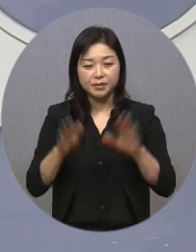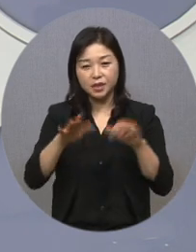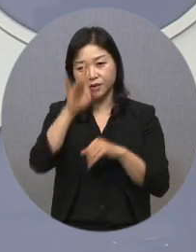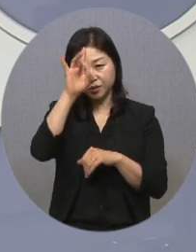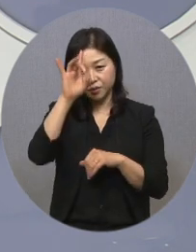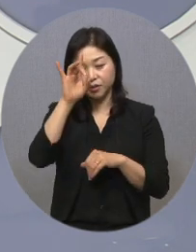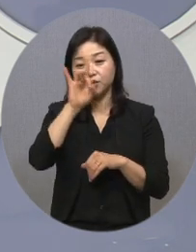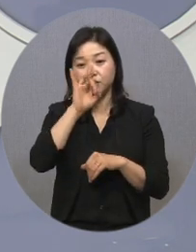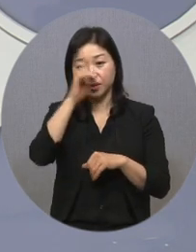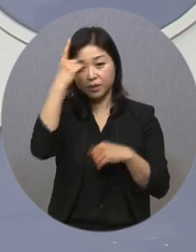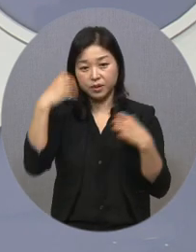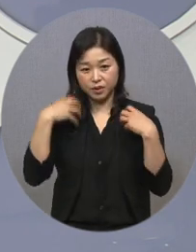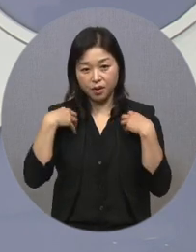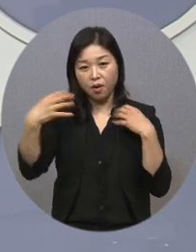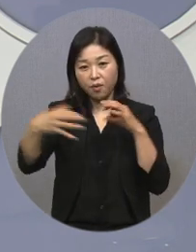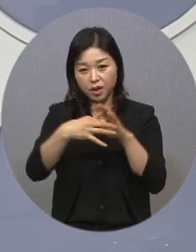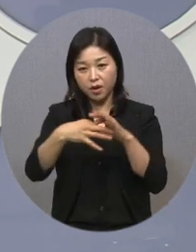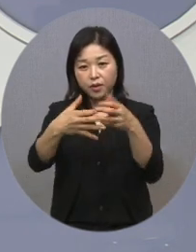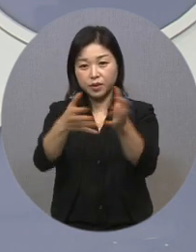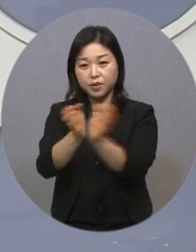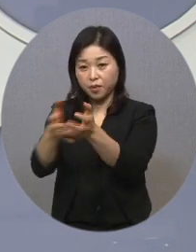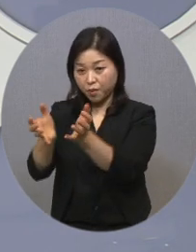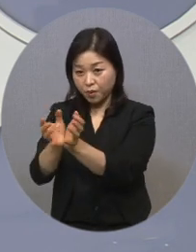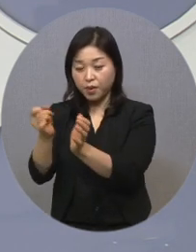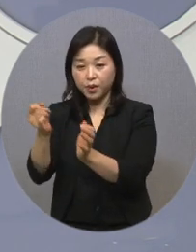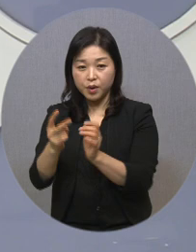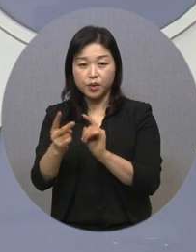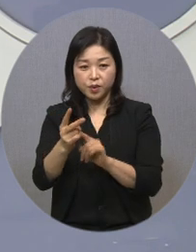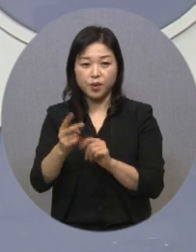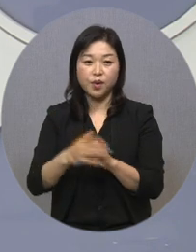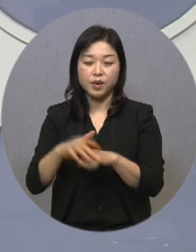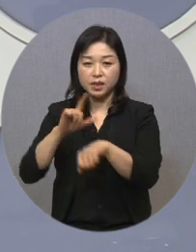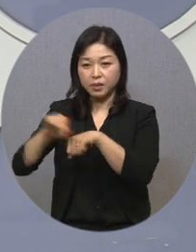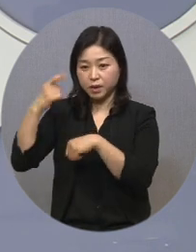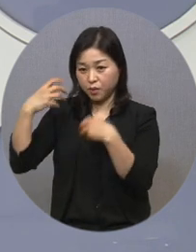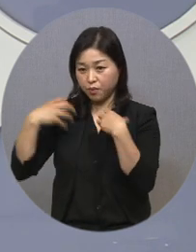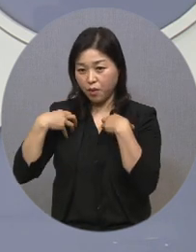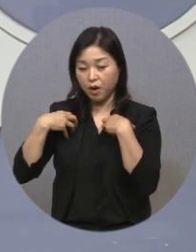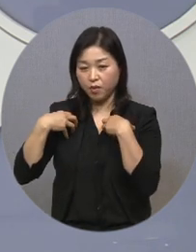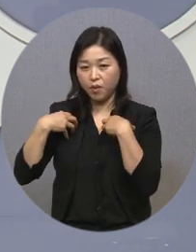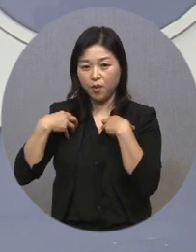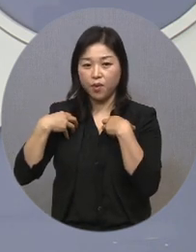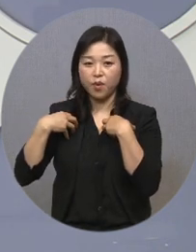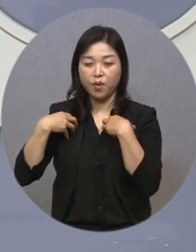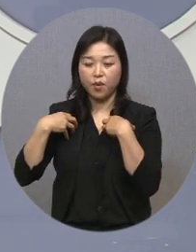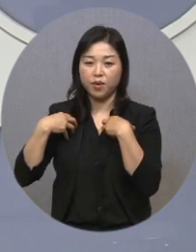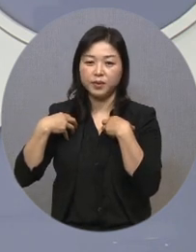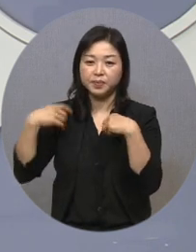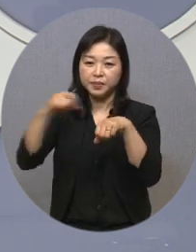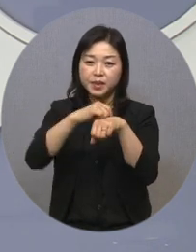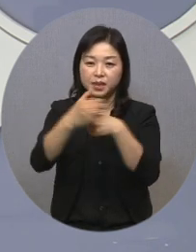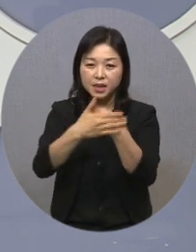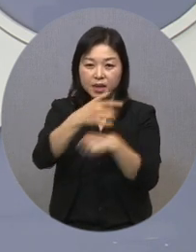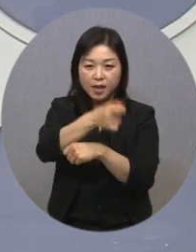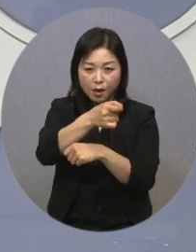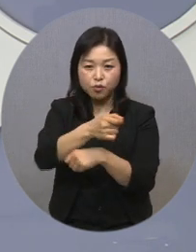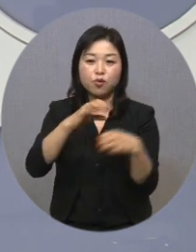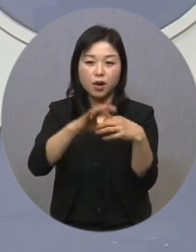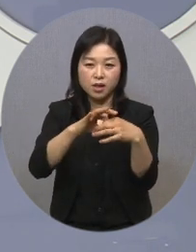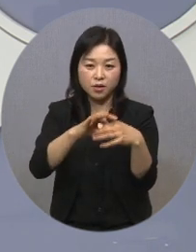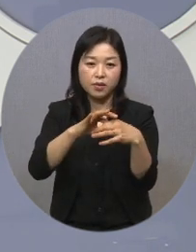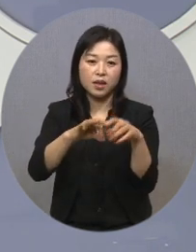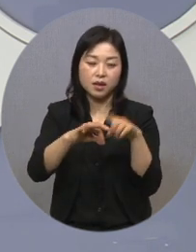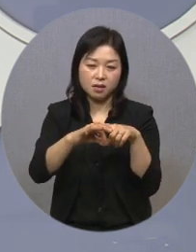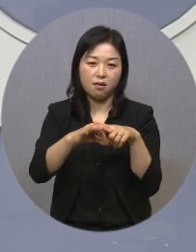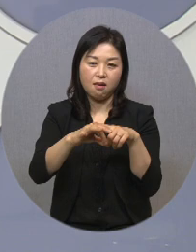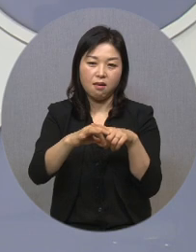중앙부처와 관련 부처와 지자체 간 그 특례 사무를 협의를 하고 있고요. 속도감 있게 내용들을 나가고